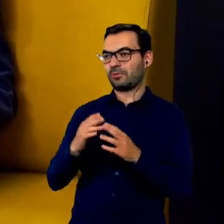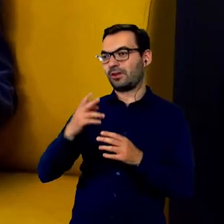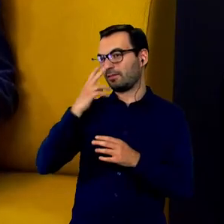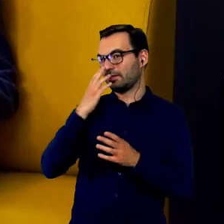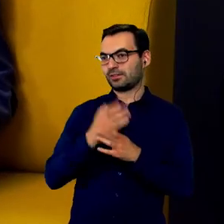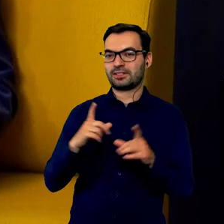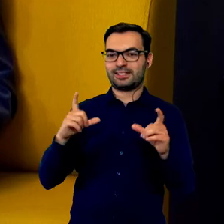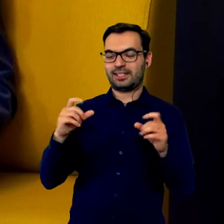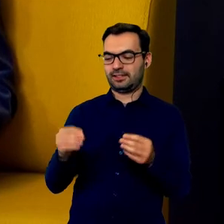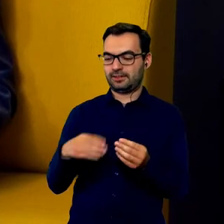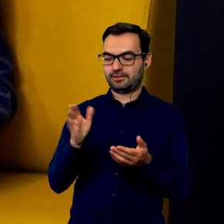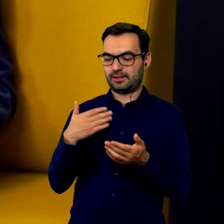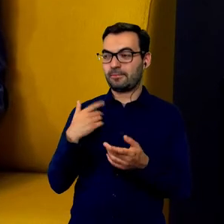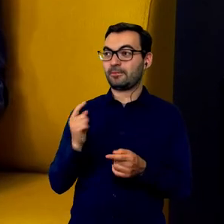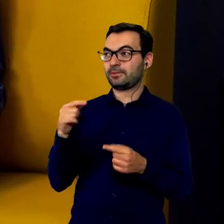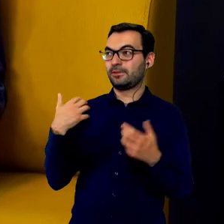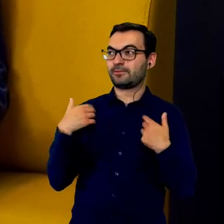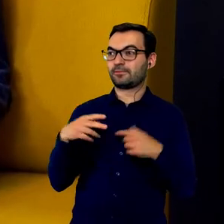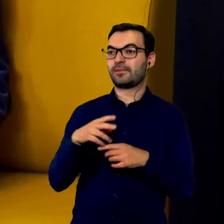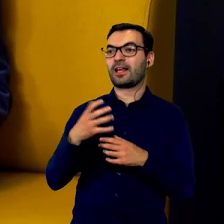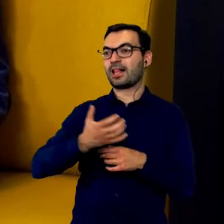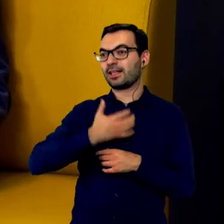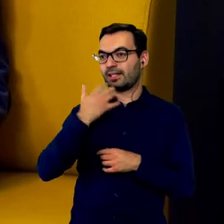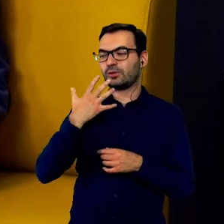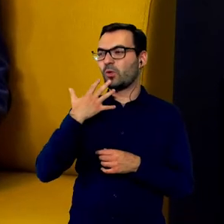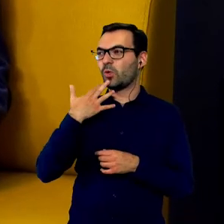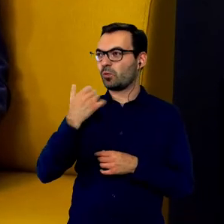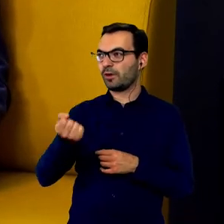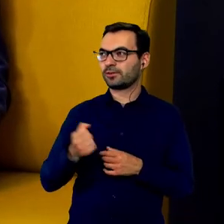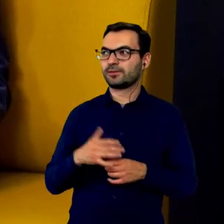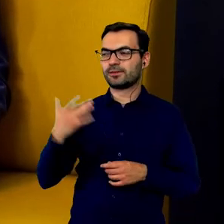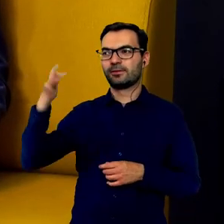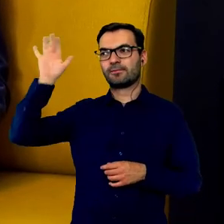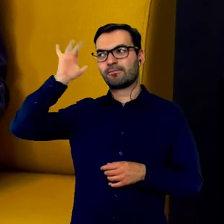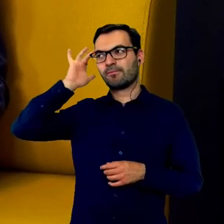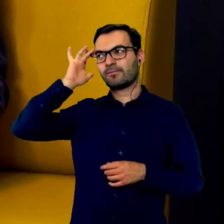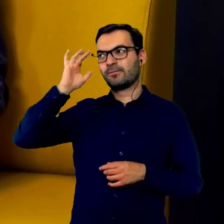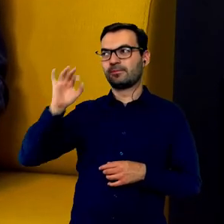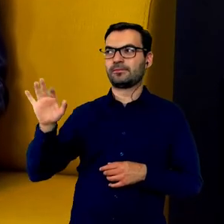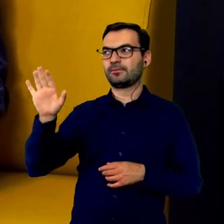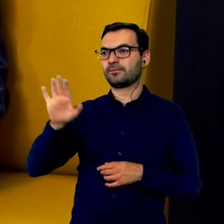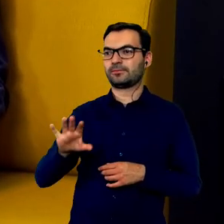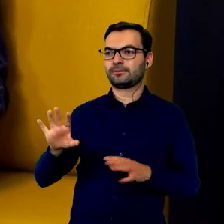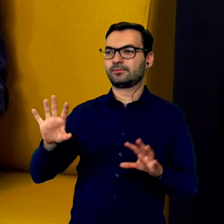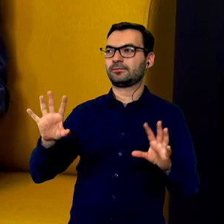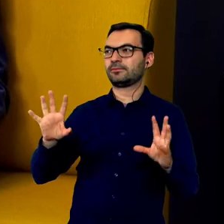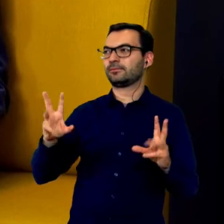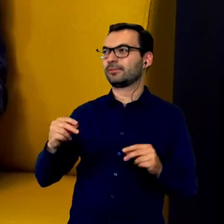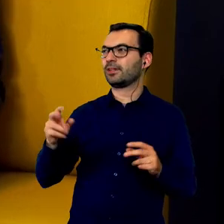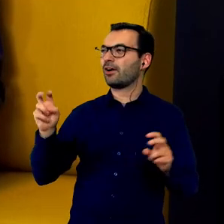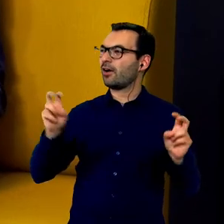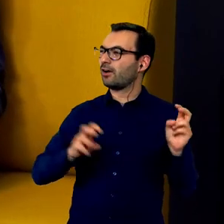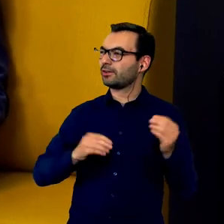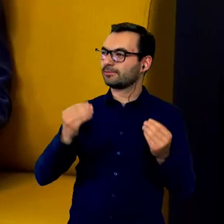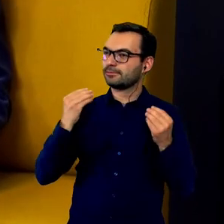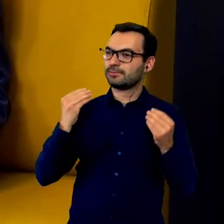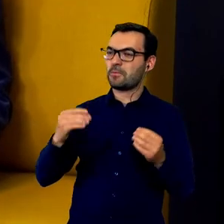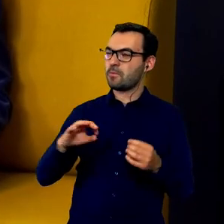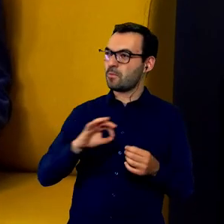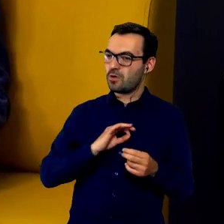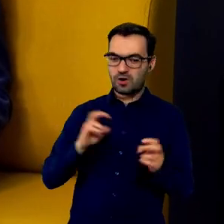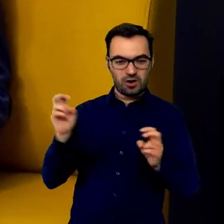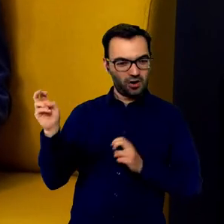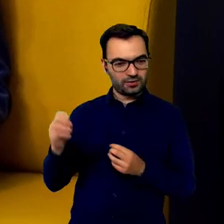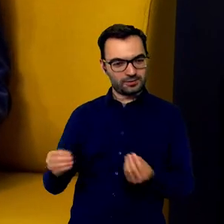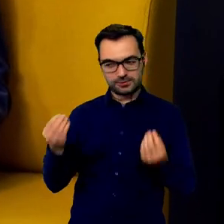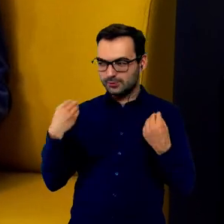tylko w aparacie fotograficznym, jest lato, gorąco, to człowiek myśli, Boże, pięknie, jak hotel. Ten hotel jest mój.